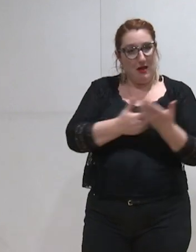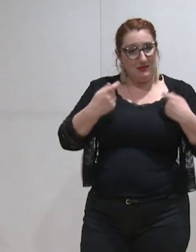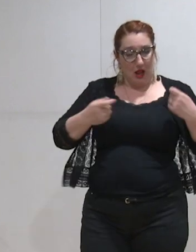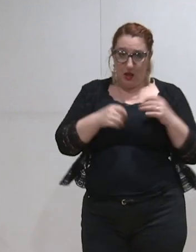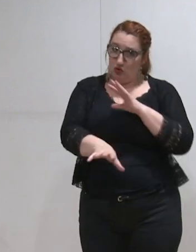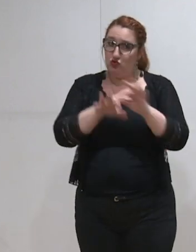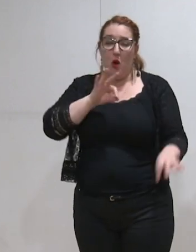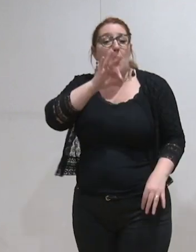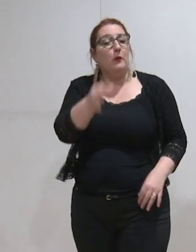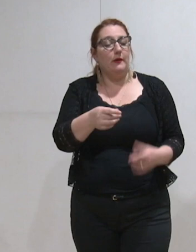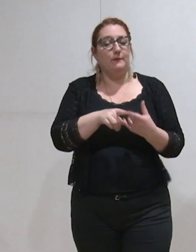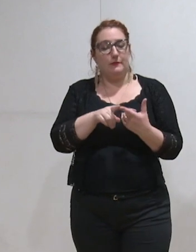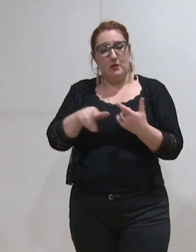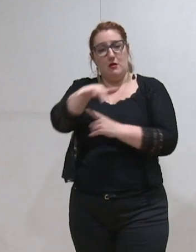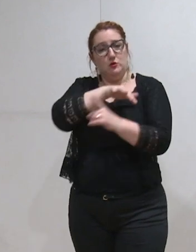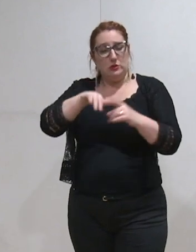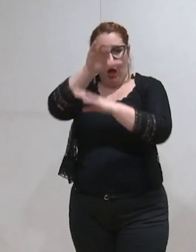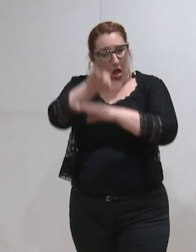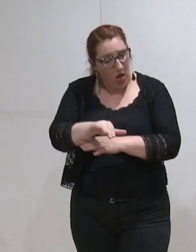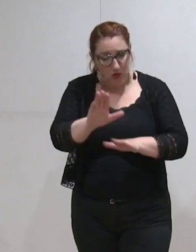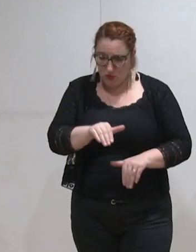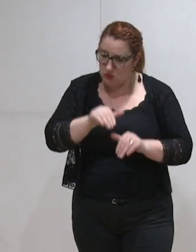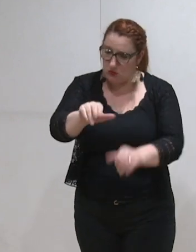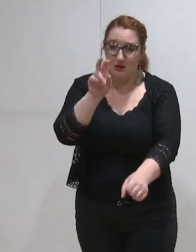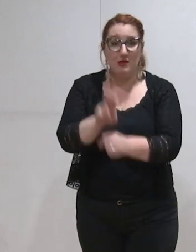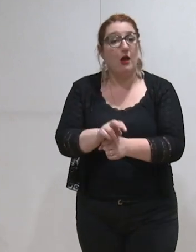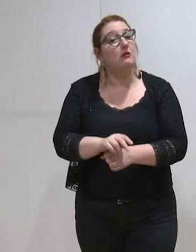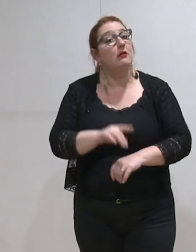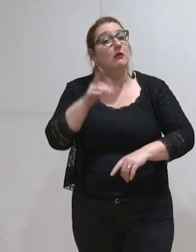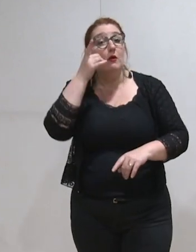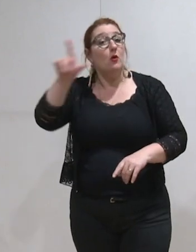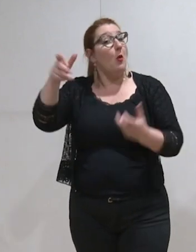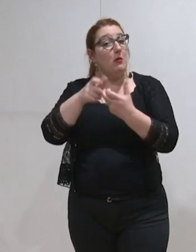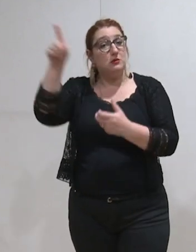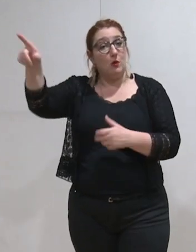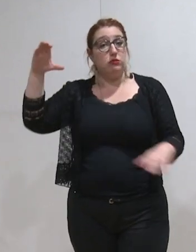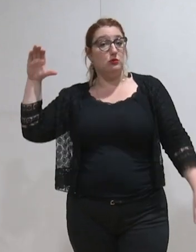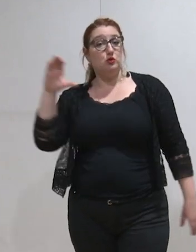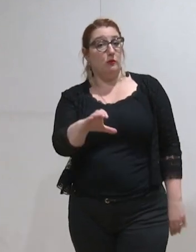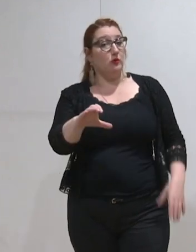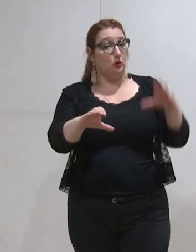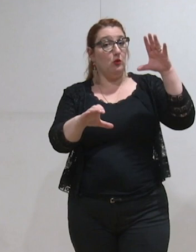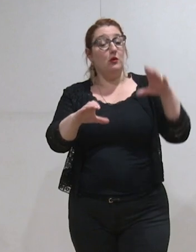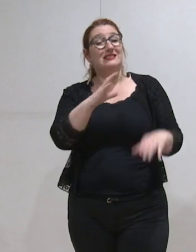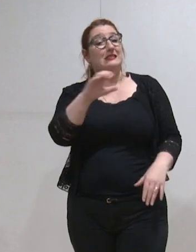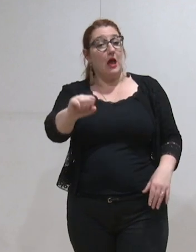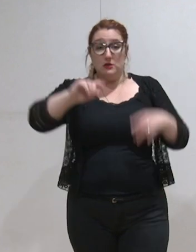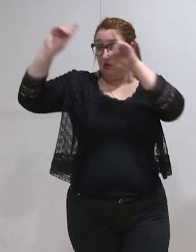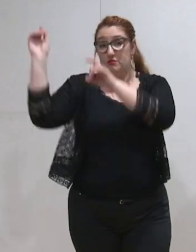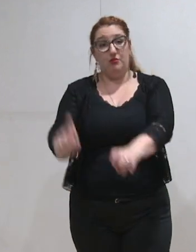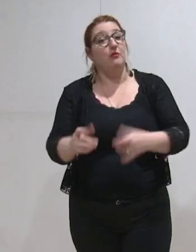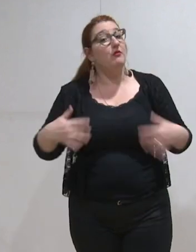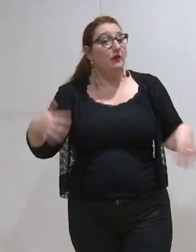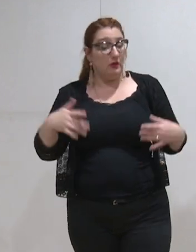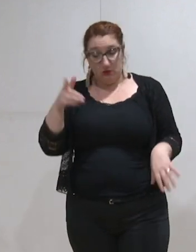maintenir l'action sociale et je rappelle que ça là aussi ce n'est pas le cas partout Lyon a baissé sa subvention à son centre communal d'action sociale c'est un choix